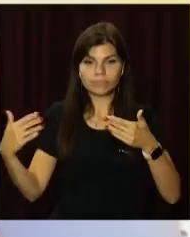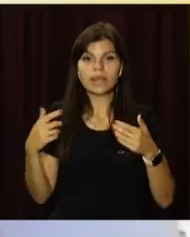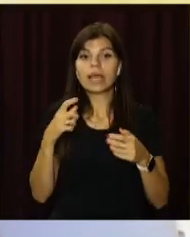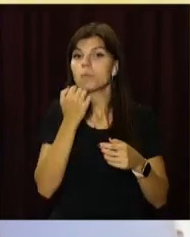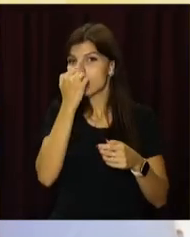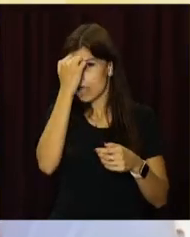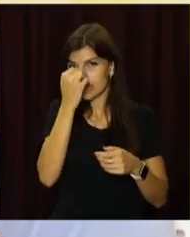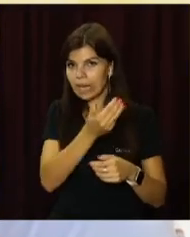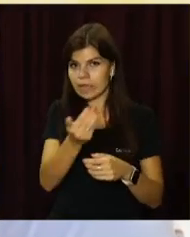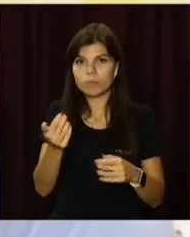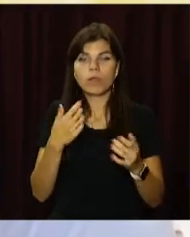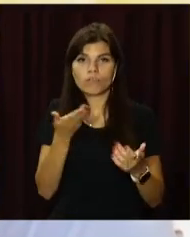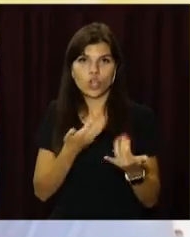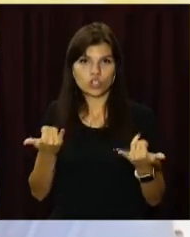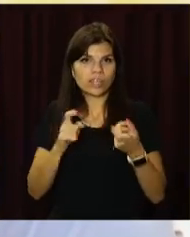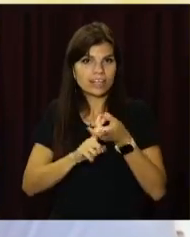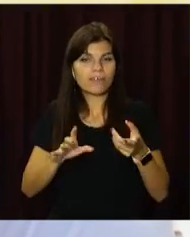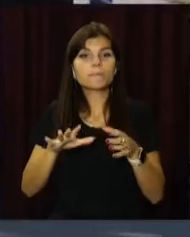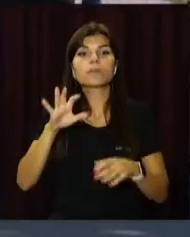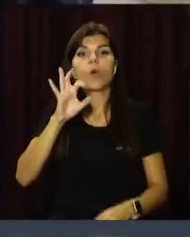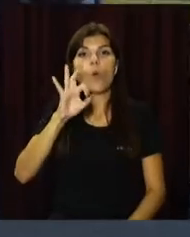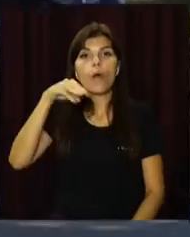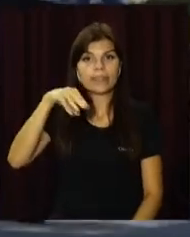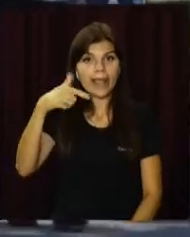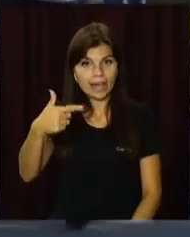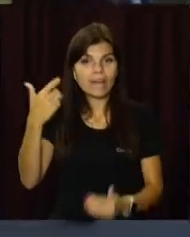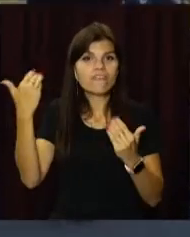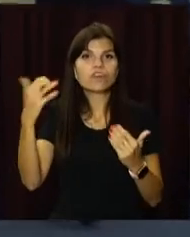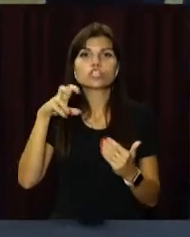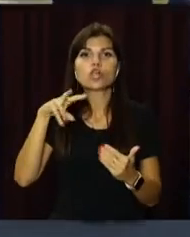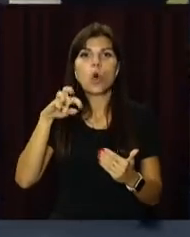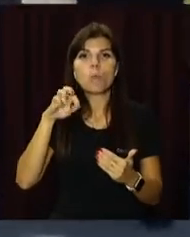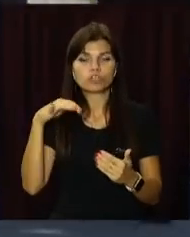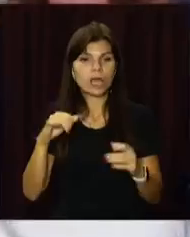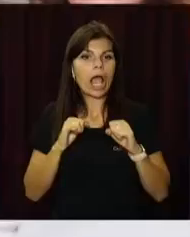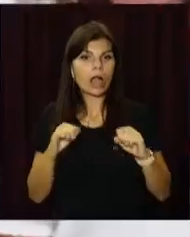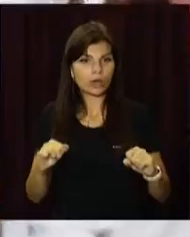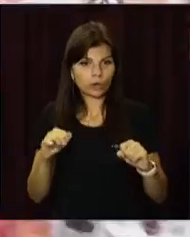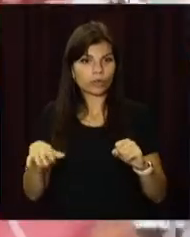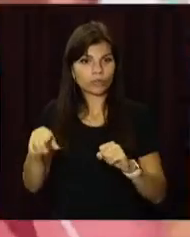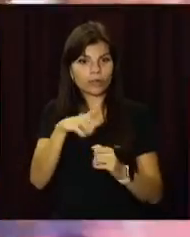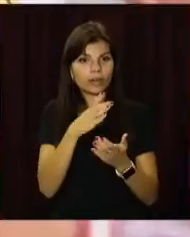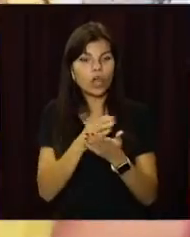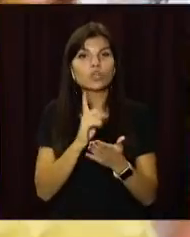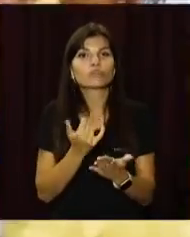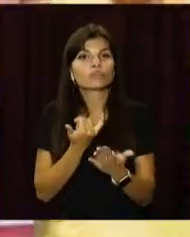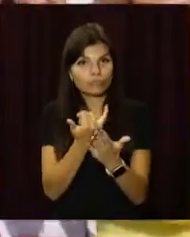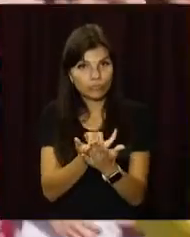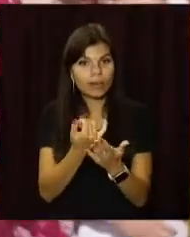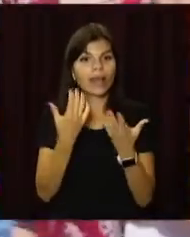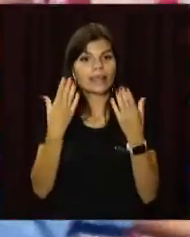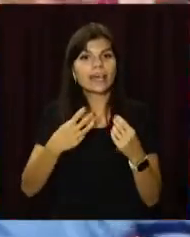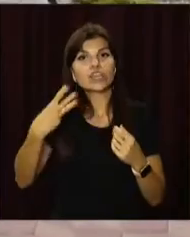їм кожен з нас незалежний. У Слобожанській ОТГ українських захисників вважають героями державотворчості. І щоб вшанувати їх, з